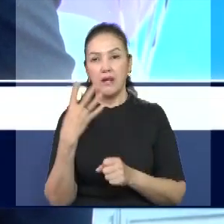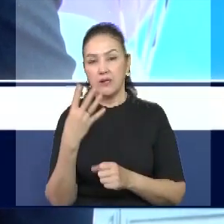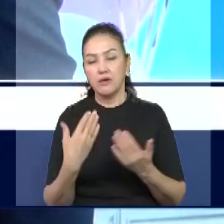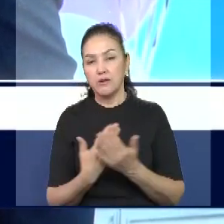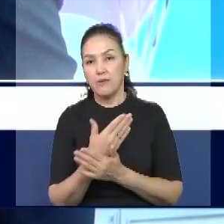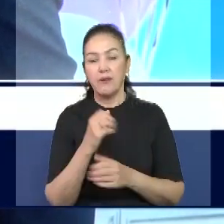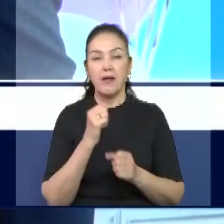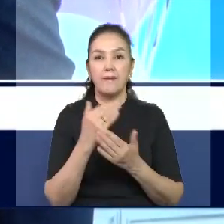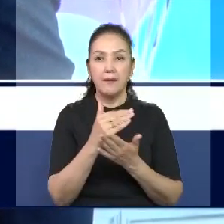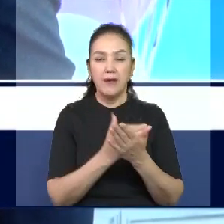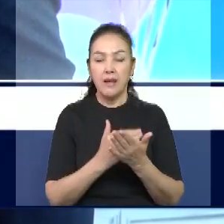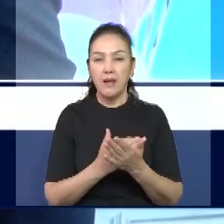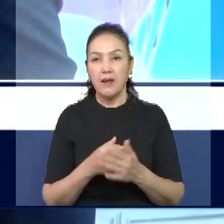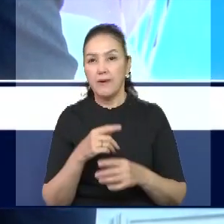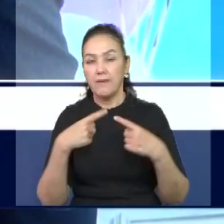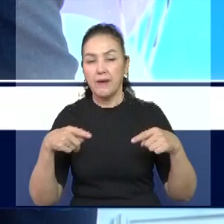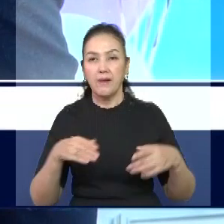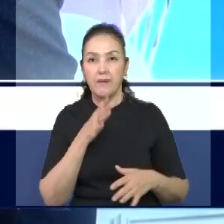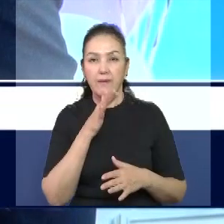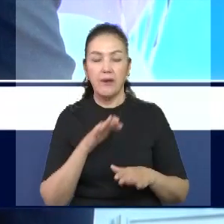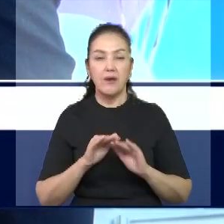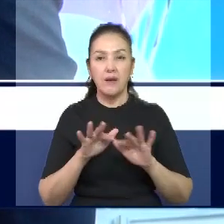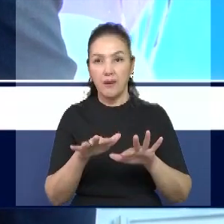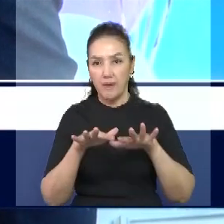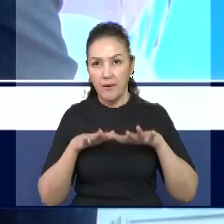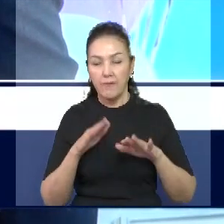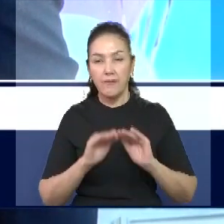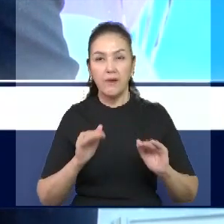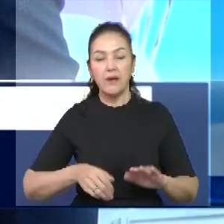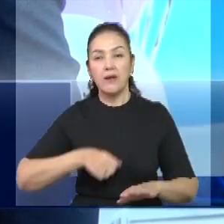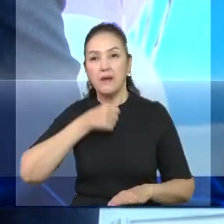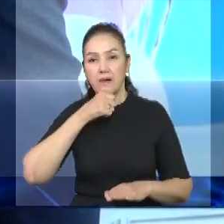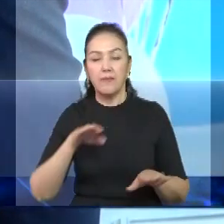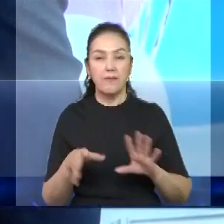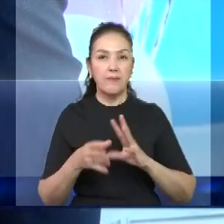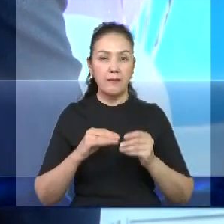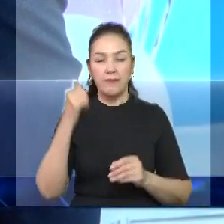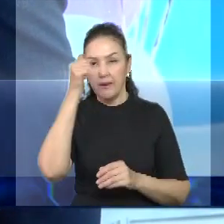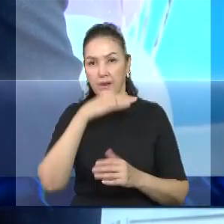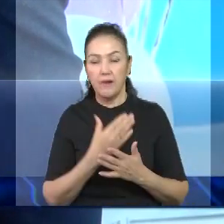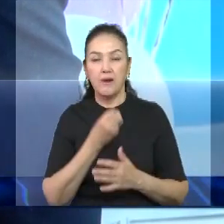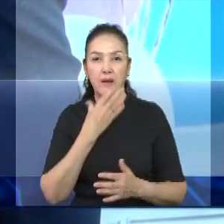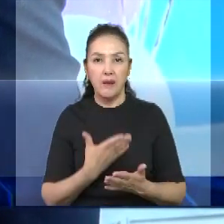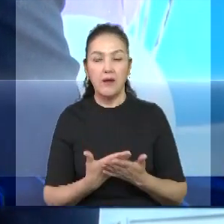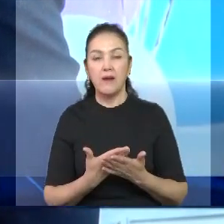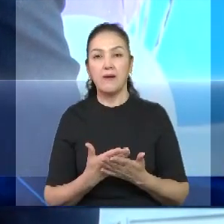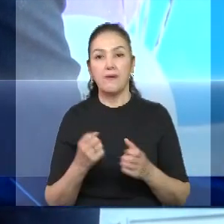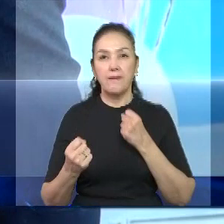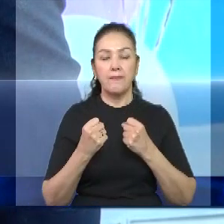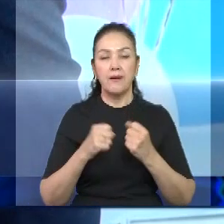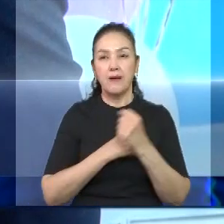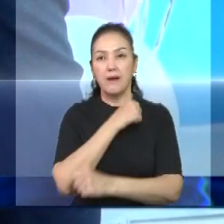новых проекта. Программы охватывают самые разные возрастные аудитории – и детей, и взрослых. В целом год для нас выдался неплохой.